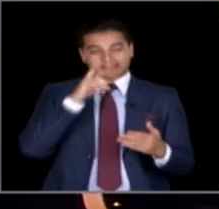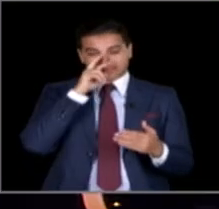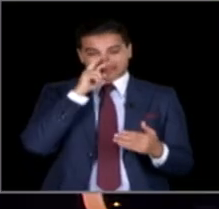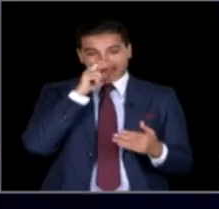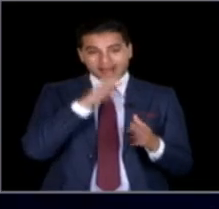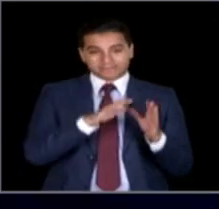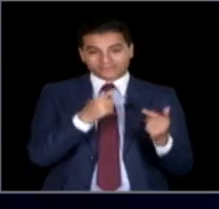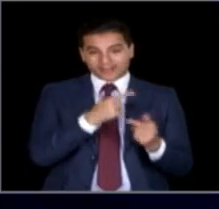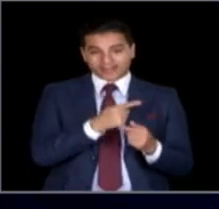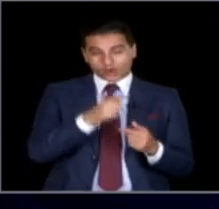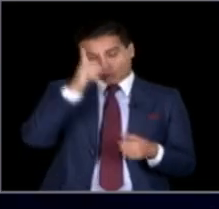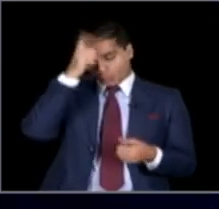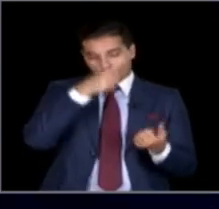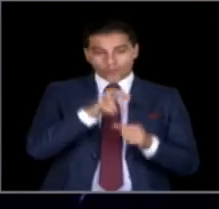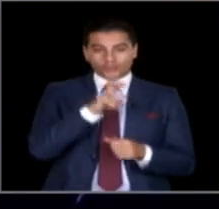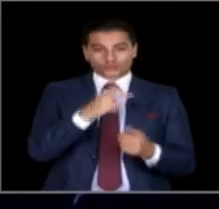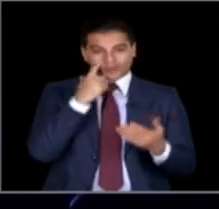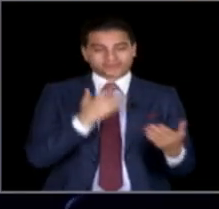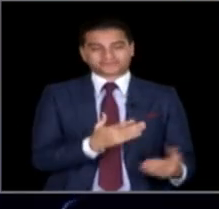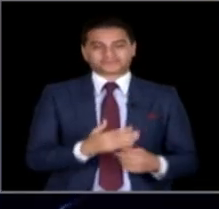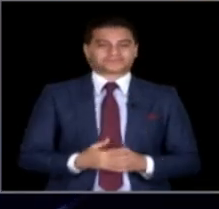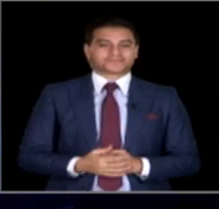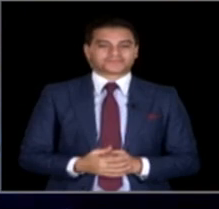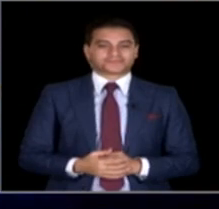رب. علوم والسؤالهم.